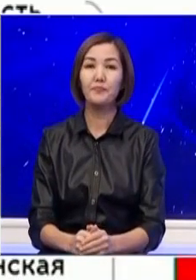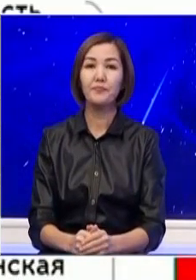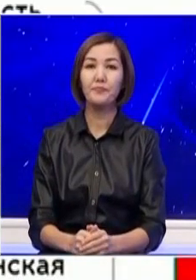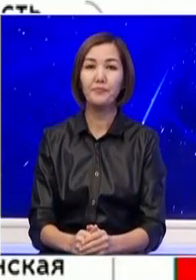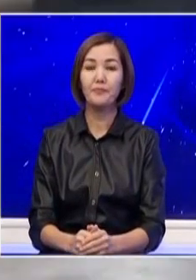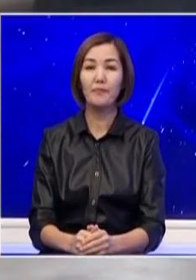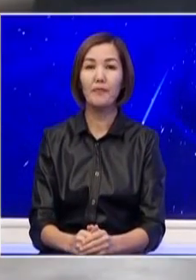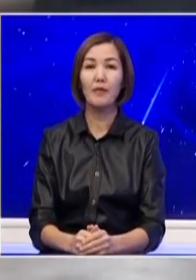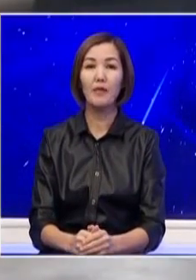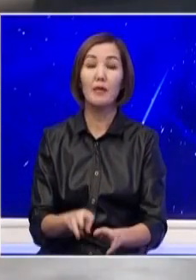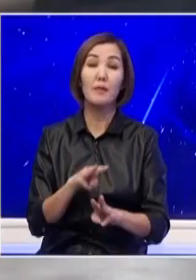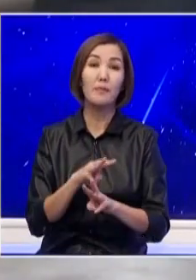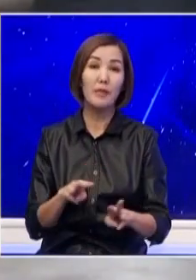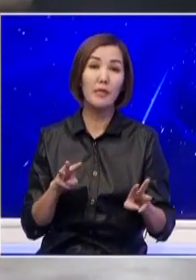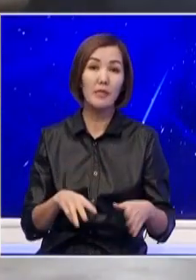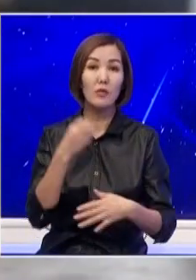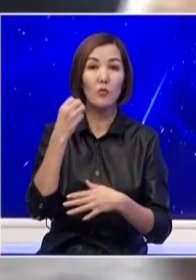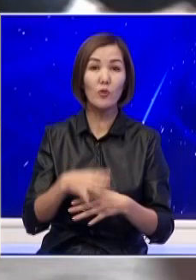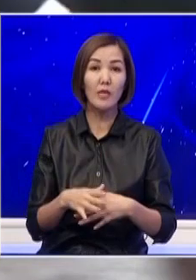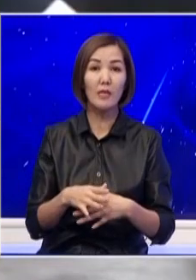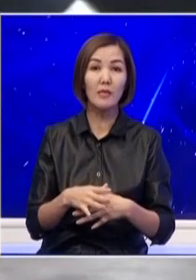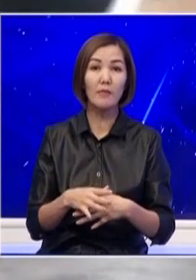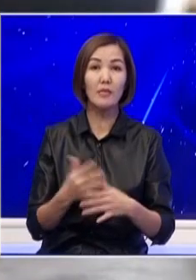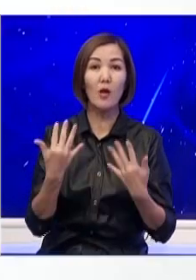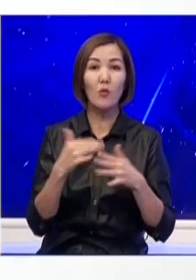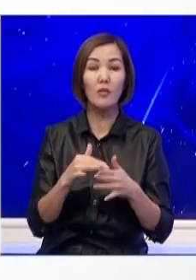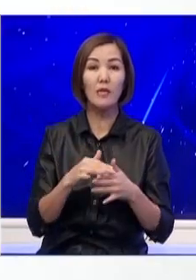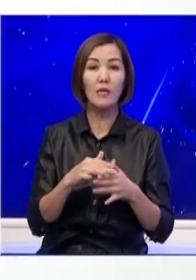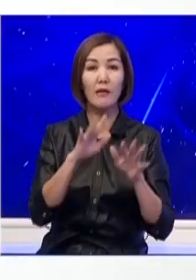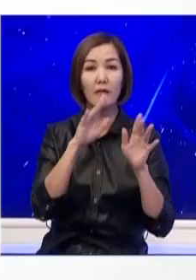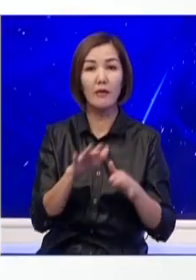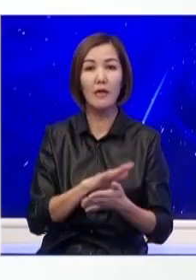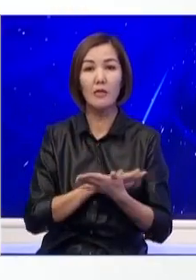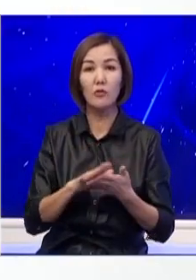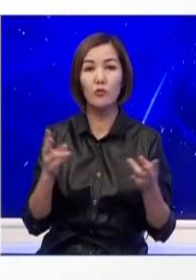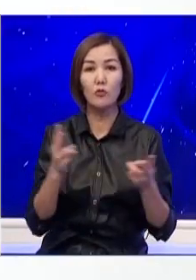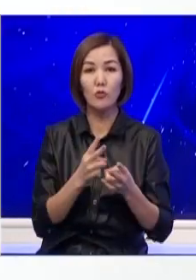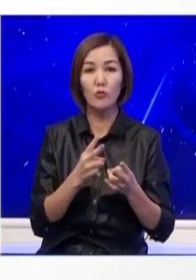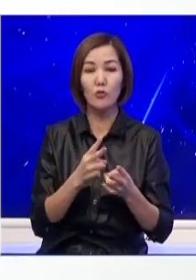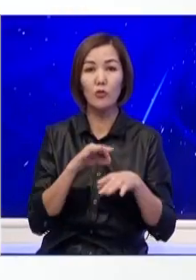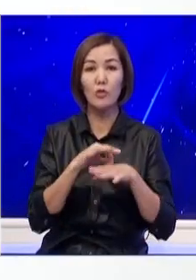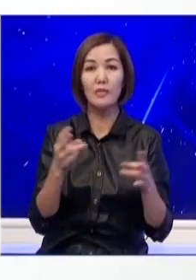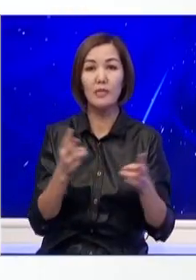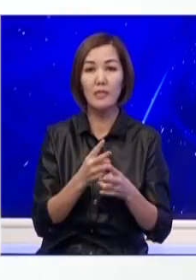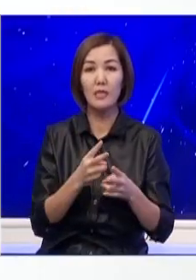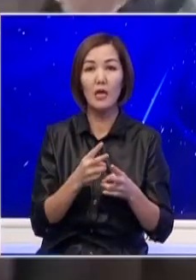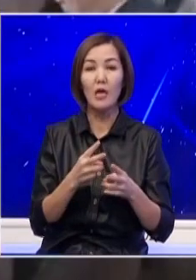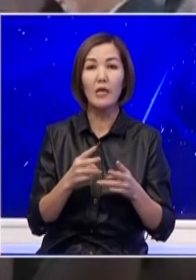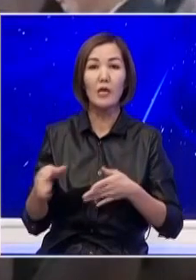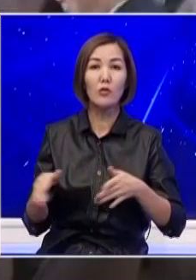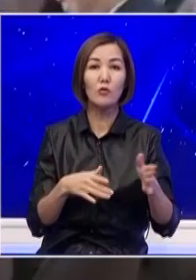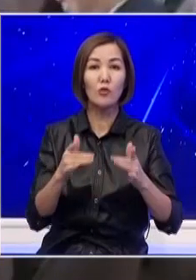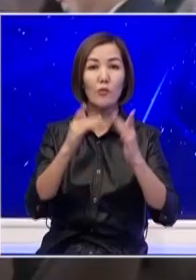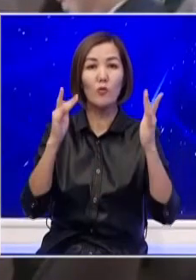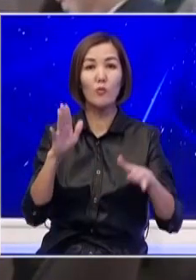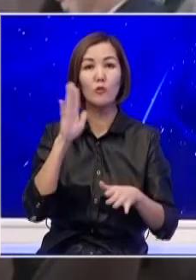Асханұлы орталықтарда ғана емес, ауылдарда қар тазарту жұмыстары уақытылы жүргізілсін деді. Сондай-ақ жолдар мен көпірлердің су